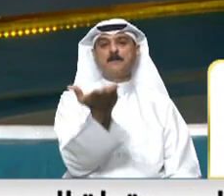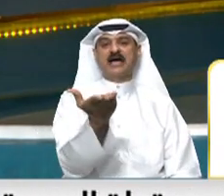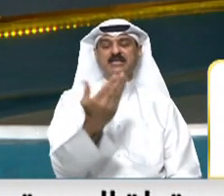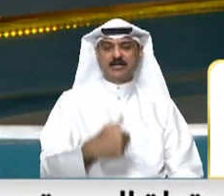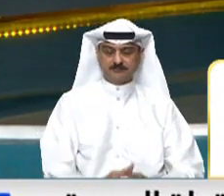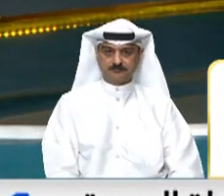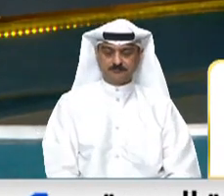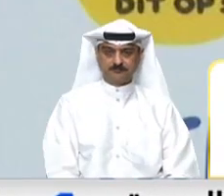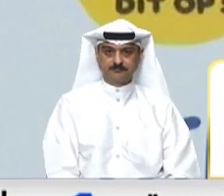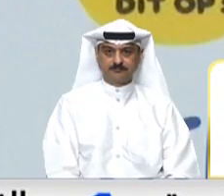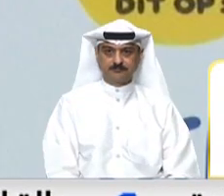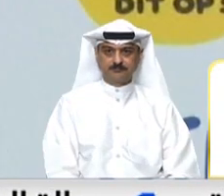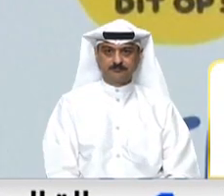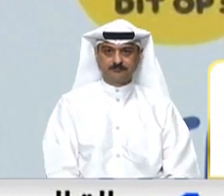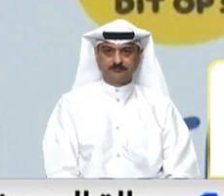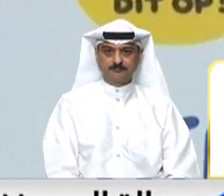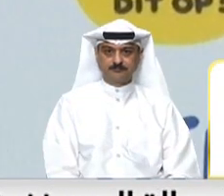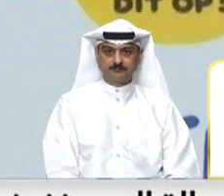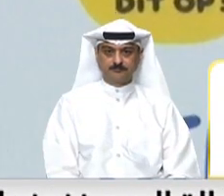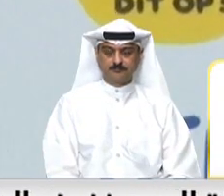بأكملها.